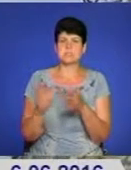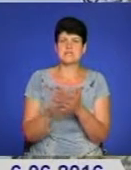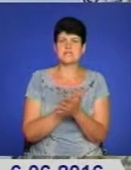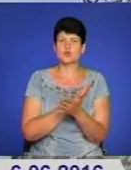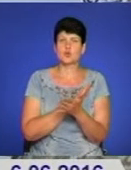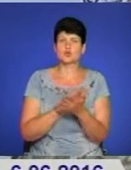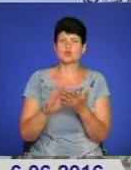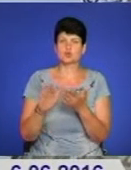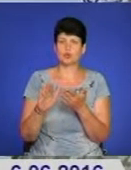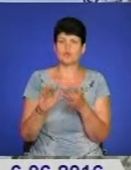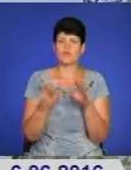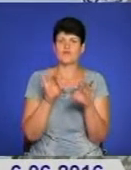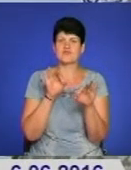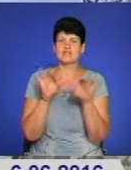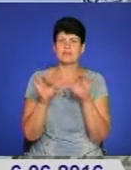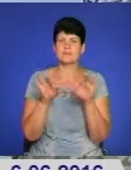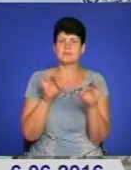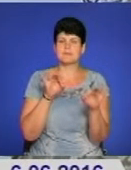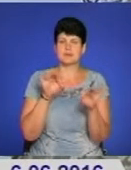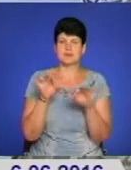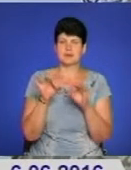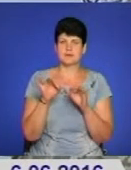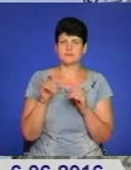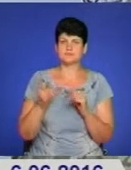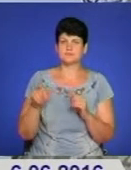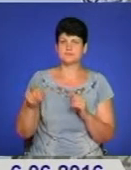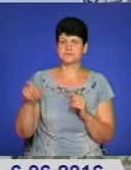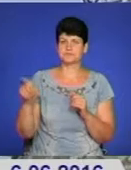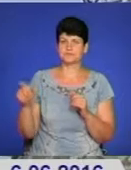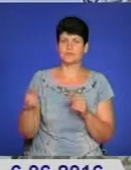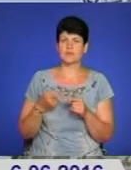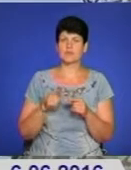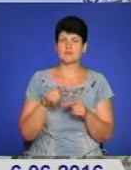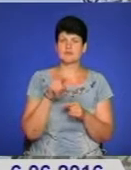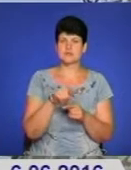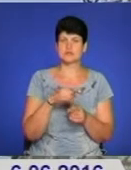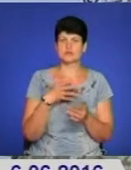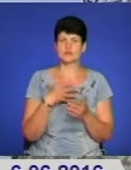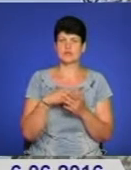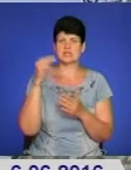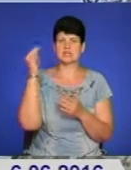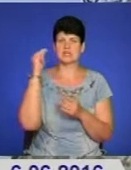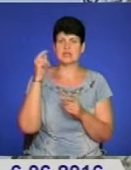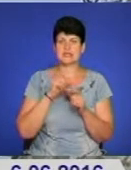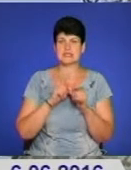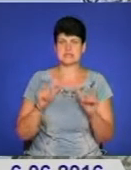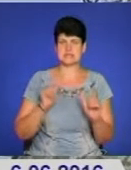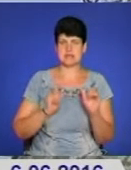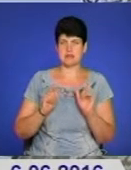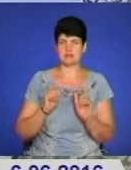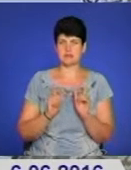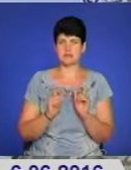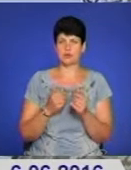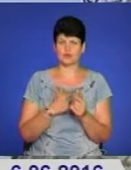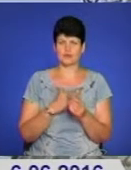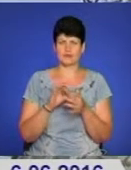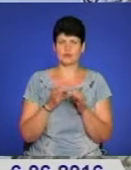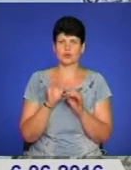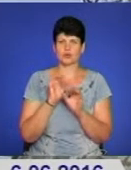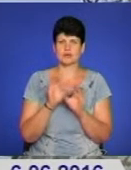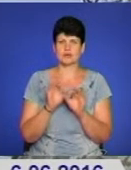безкоштовно відбір курсантів в ці свої навчальні заклади. Хотів би більш детальніше зупинитись.